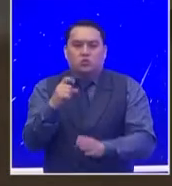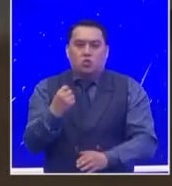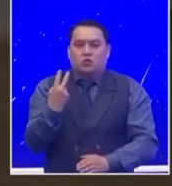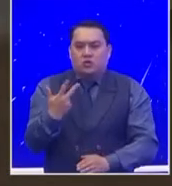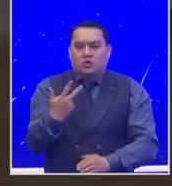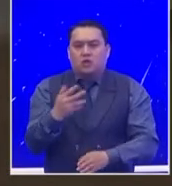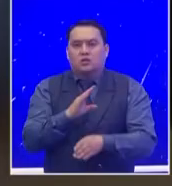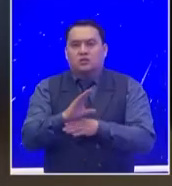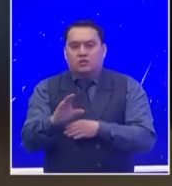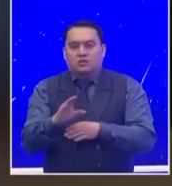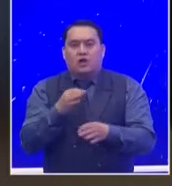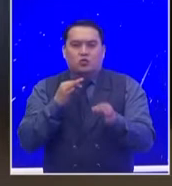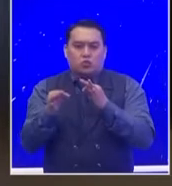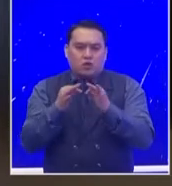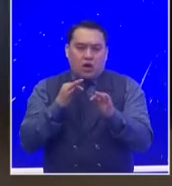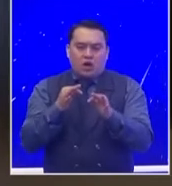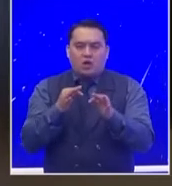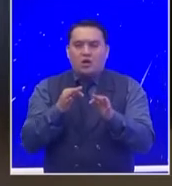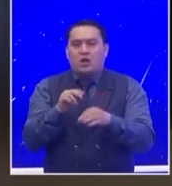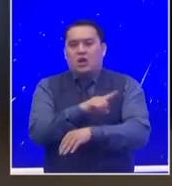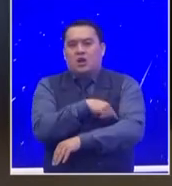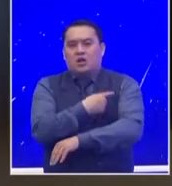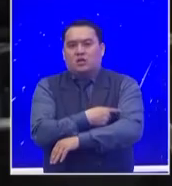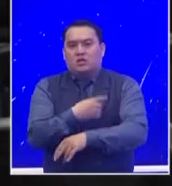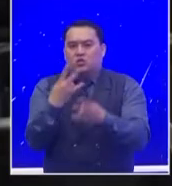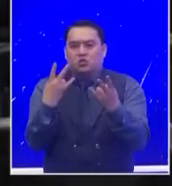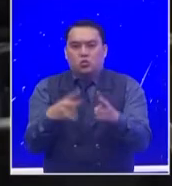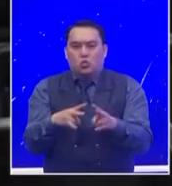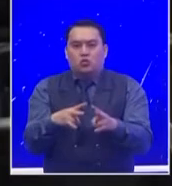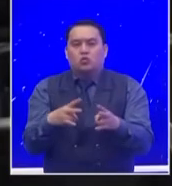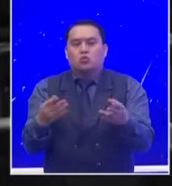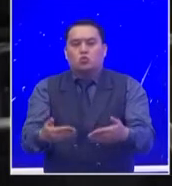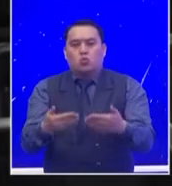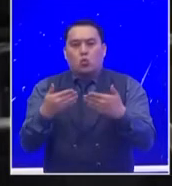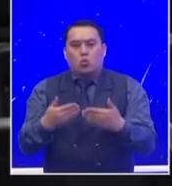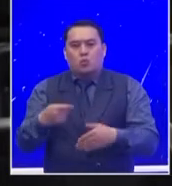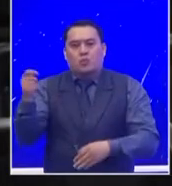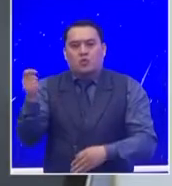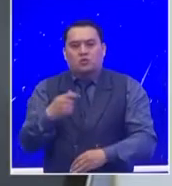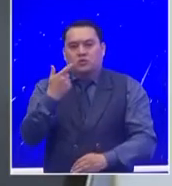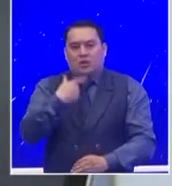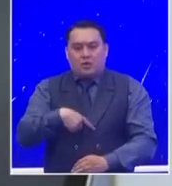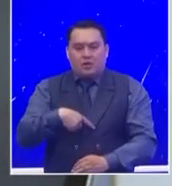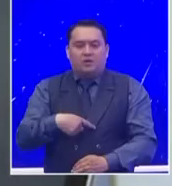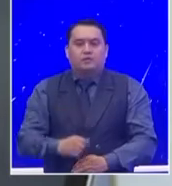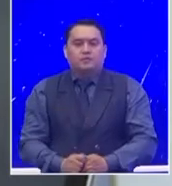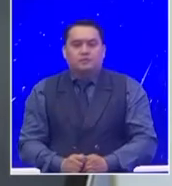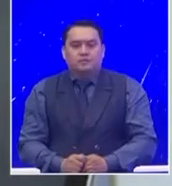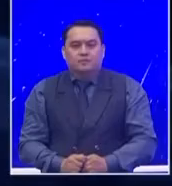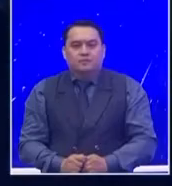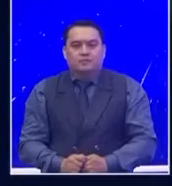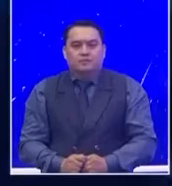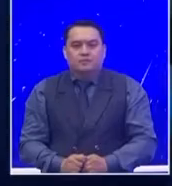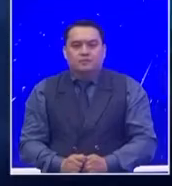который перенаправит звонок к консультантам. Идти в лечебное учреждение не надо. При необходимости медработники приедут к вам сами, отмечает руководитель